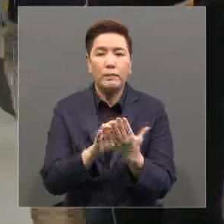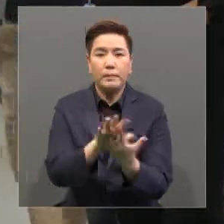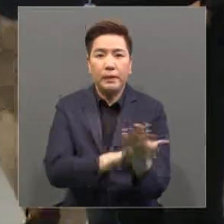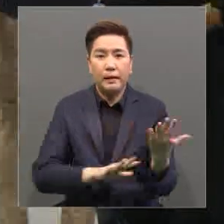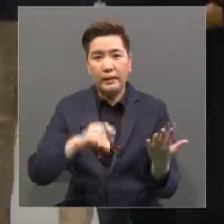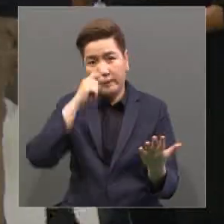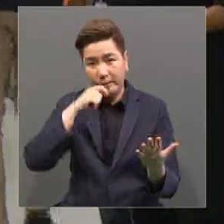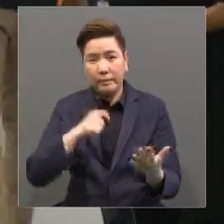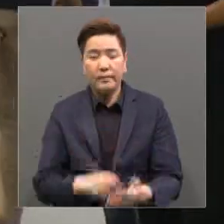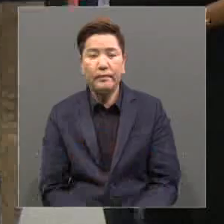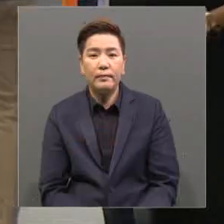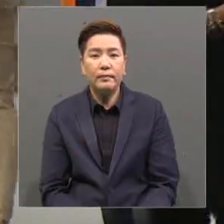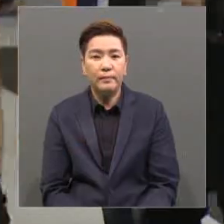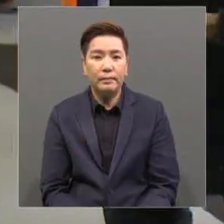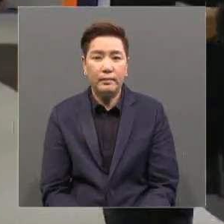ประเทศ